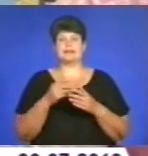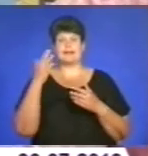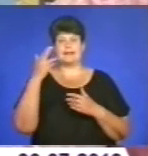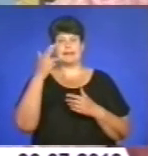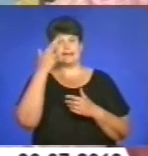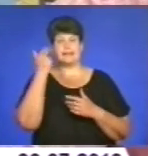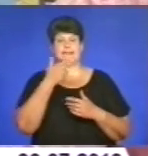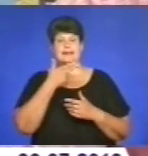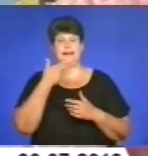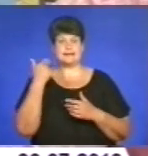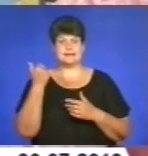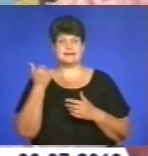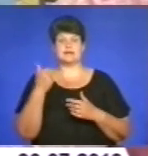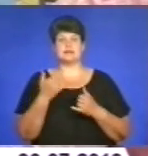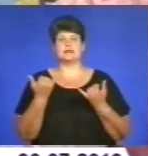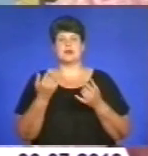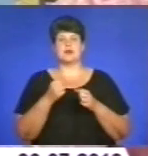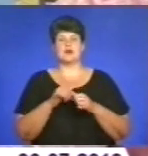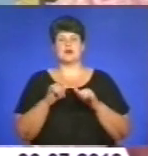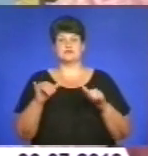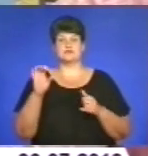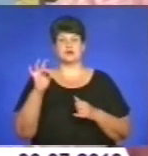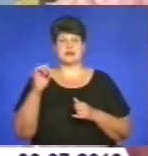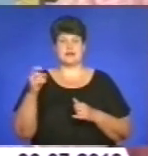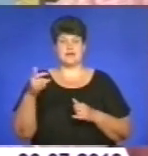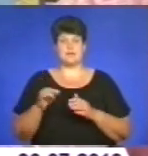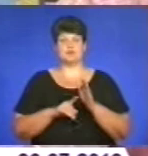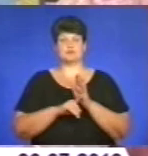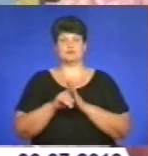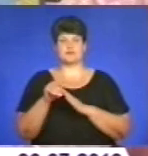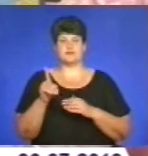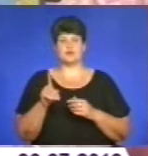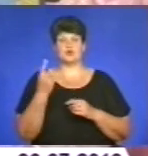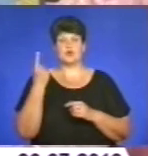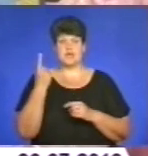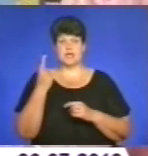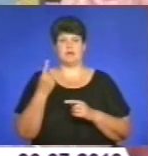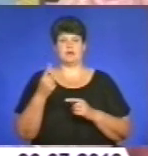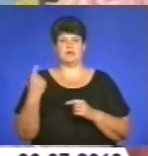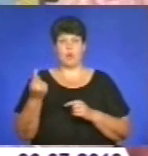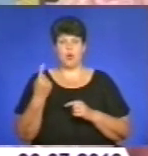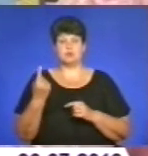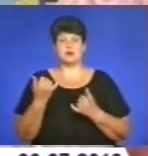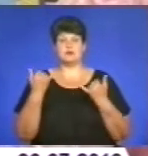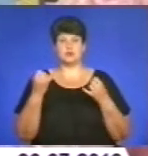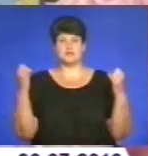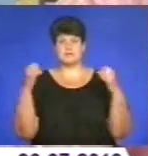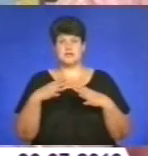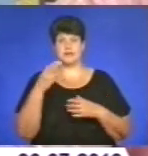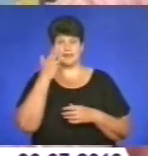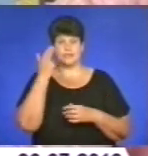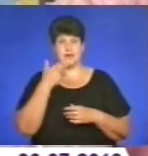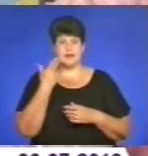італійський, де розвиток регбі 15-20 років тому почався з П'ємонта, з однієї провінції, а сьогодні збірна Італії грає